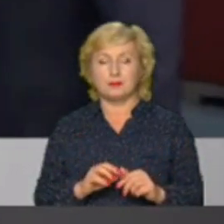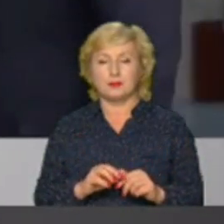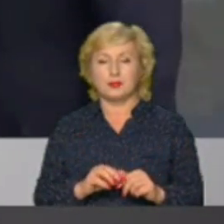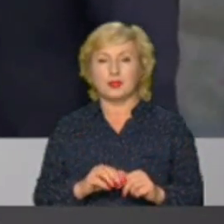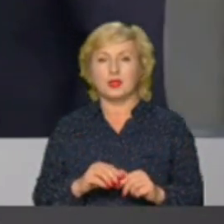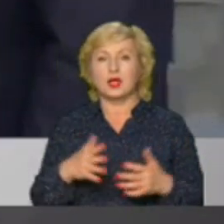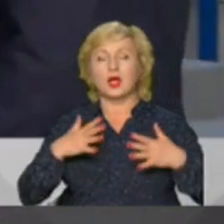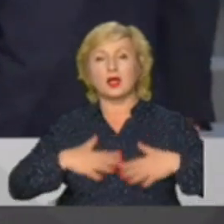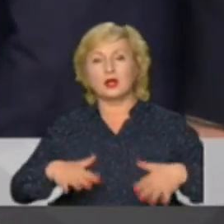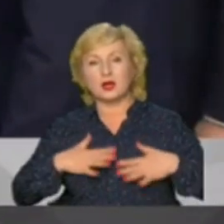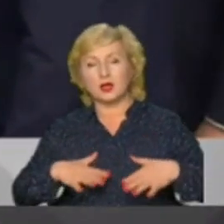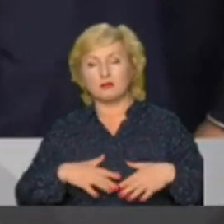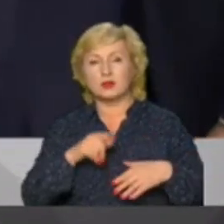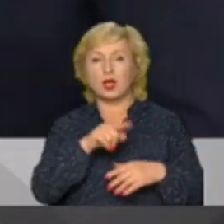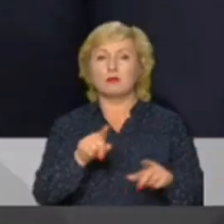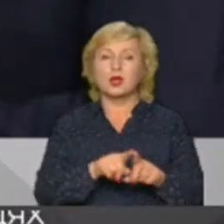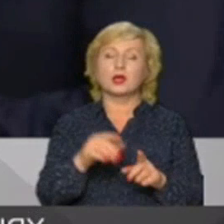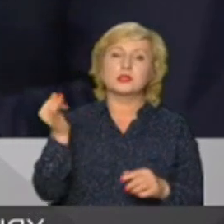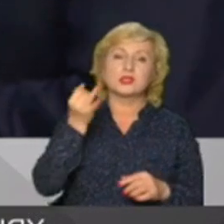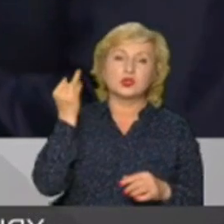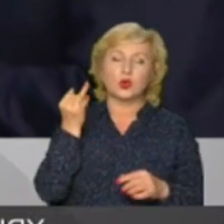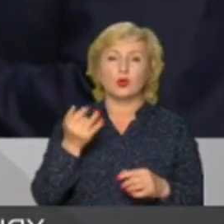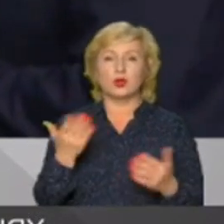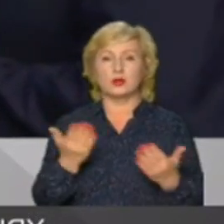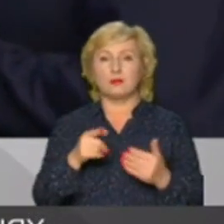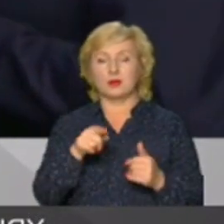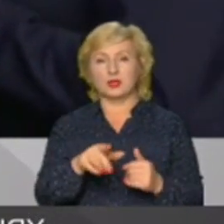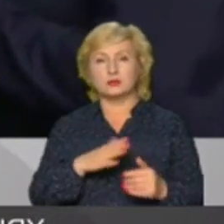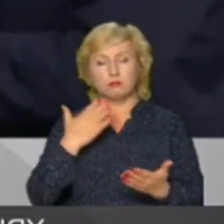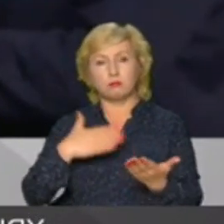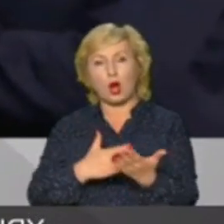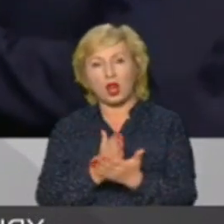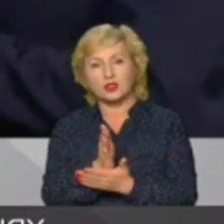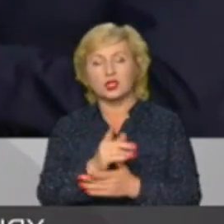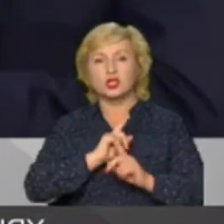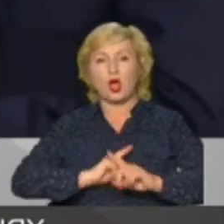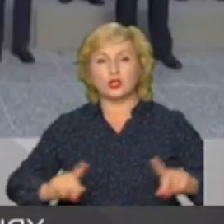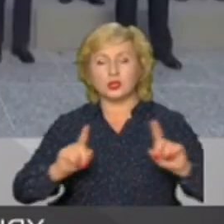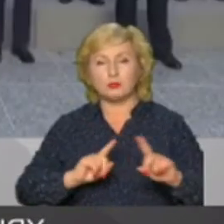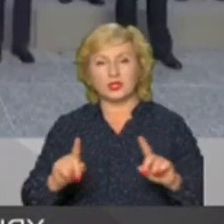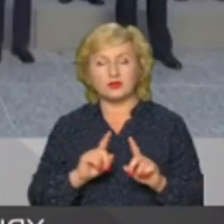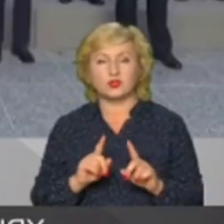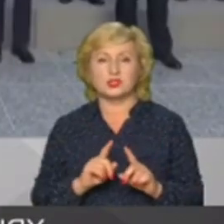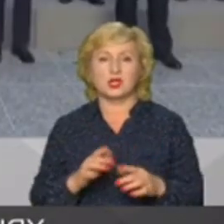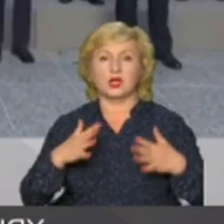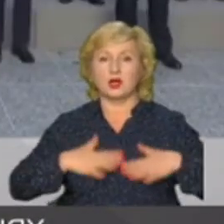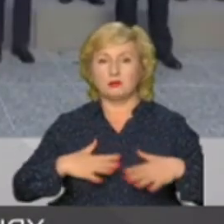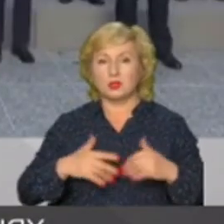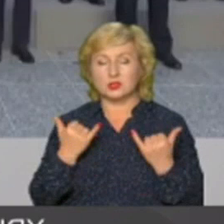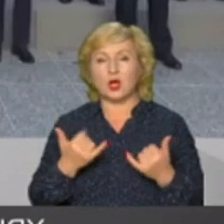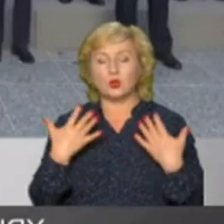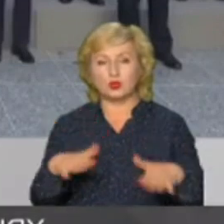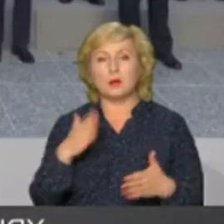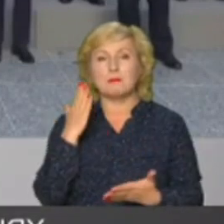Крим, тому що там якась історія, там якісь там політичні особливості Криму. Але зараз вже ми вже